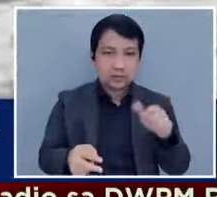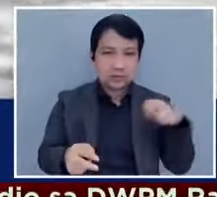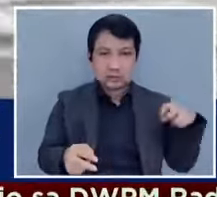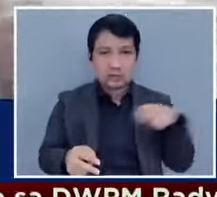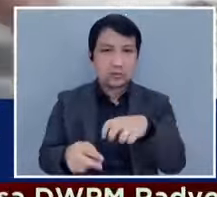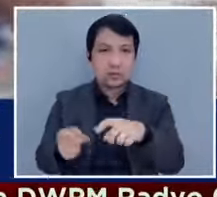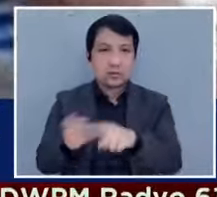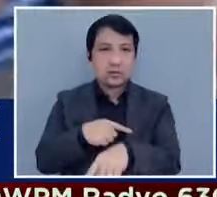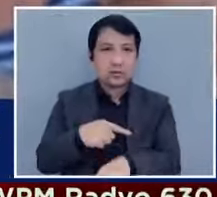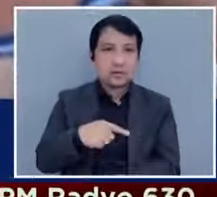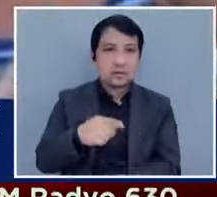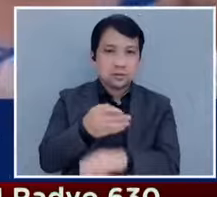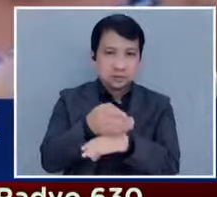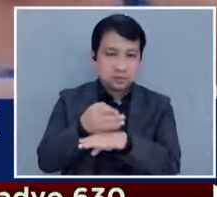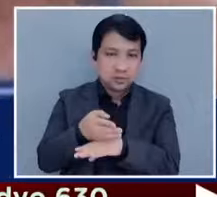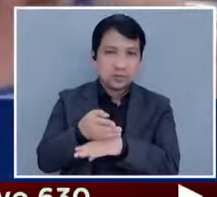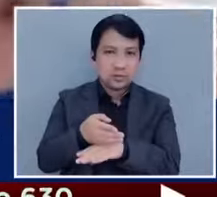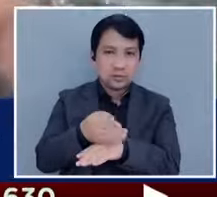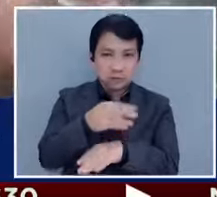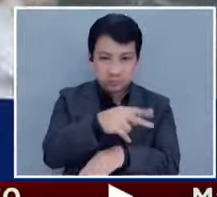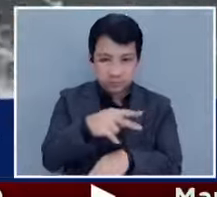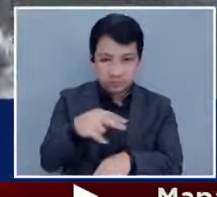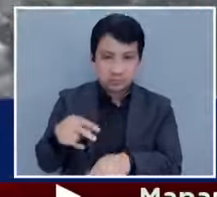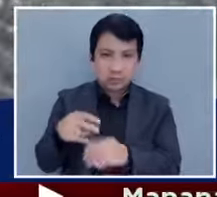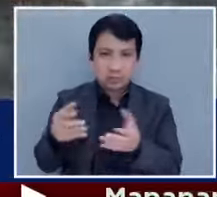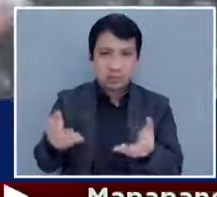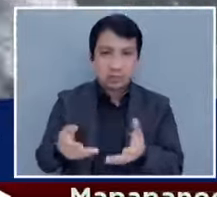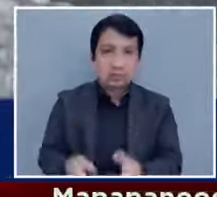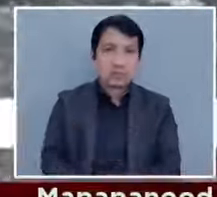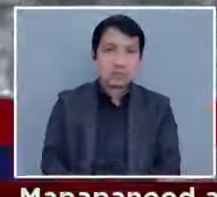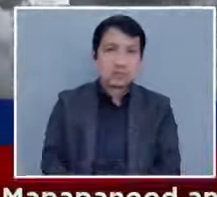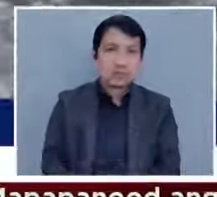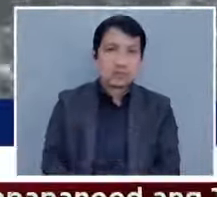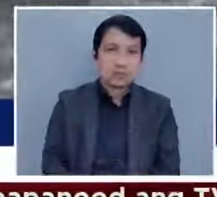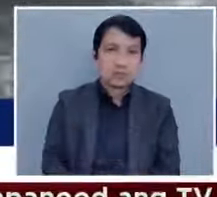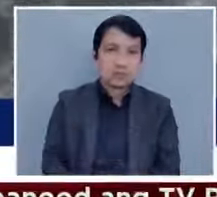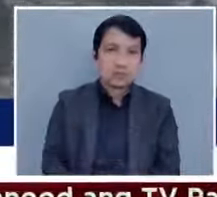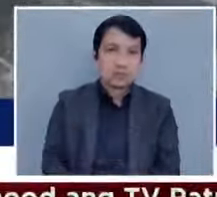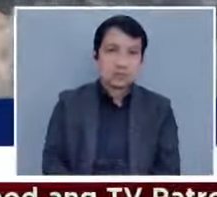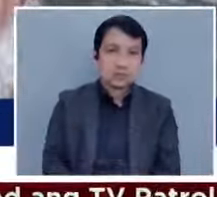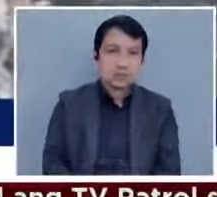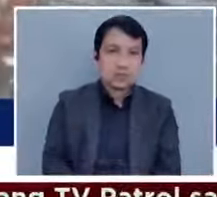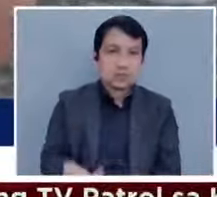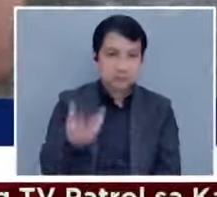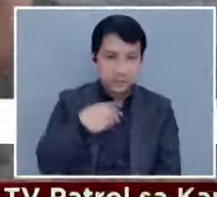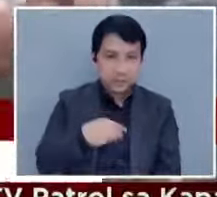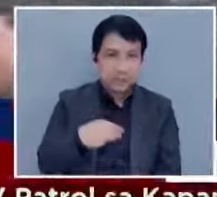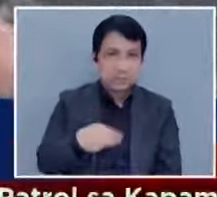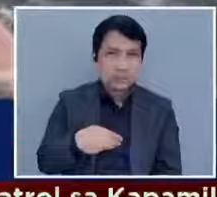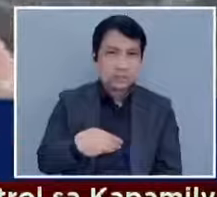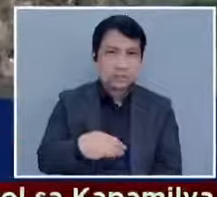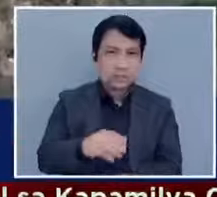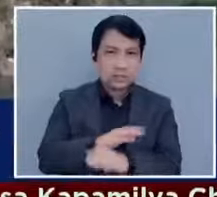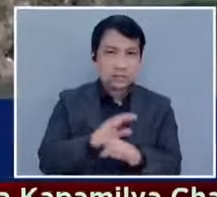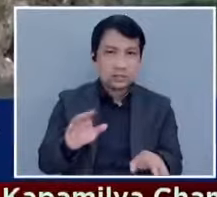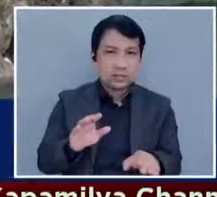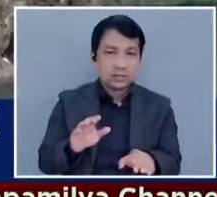sa Bataan para mag-swimming dito. Sobrang good ang water nila kahit mainit, hindi ka